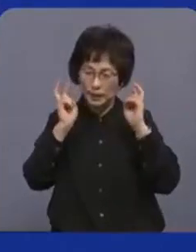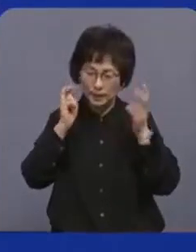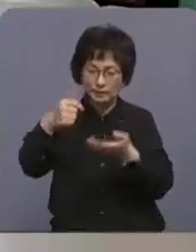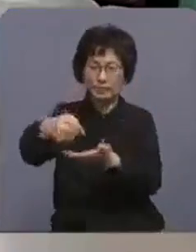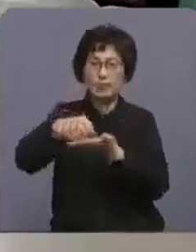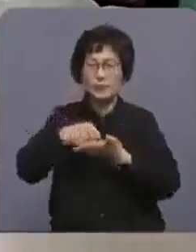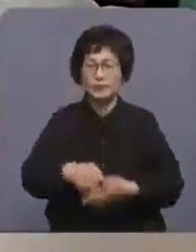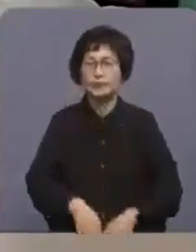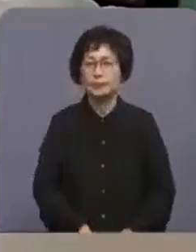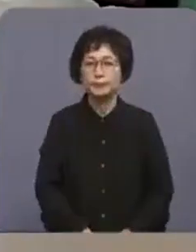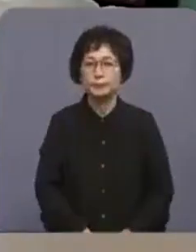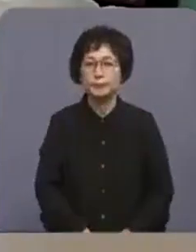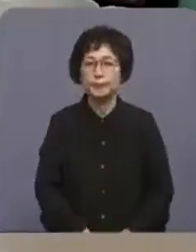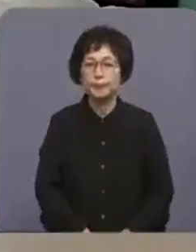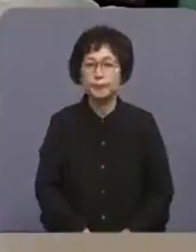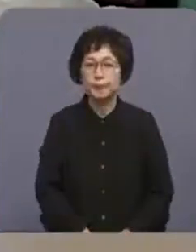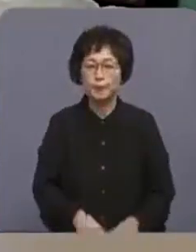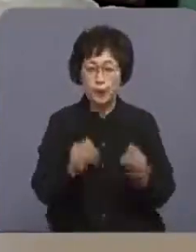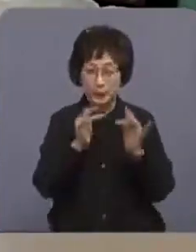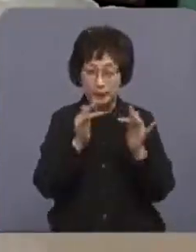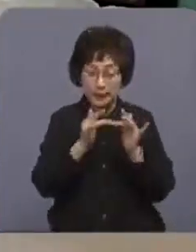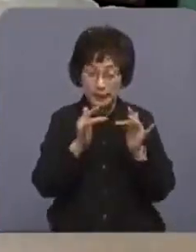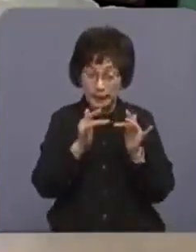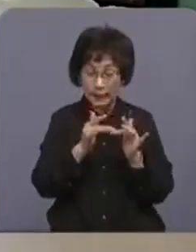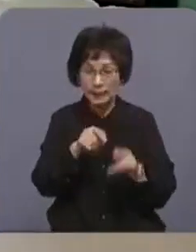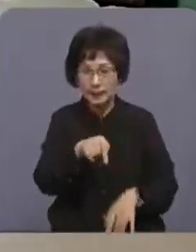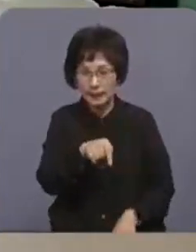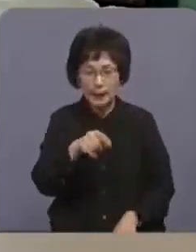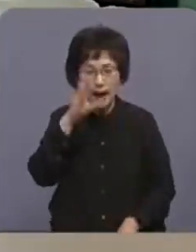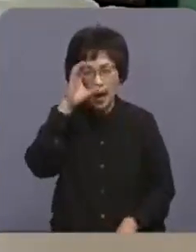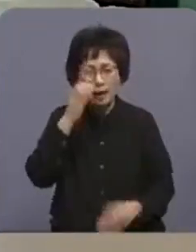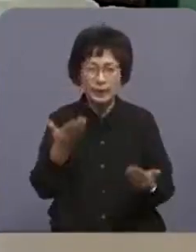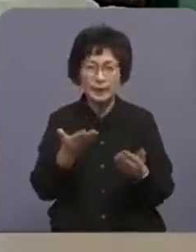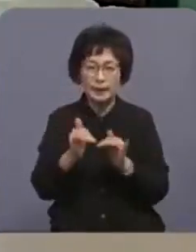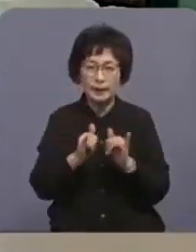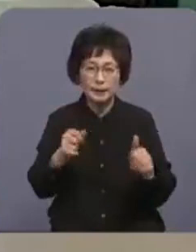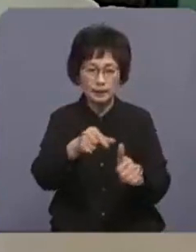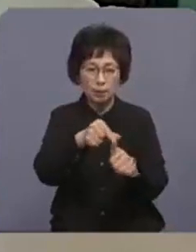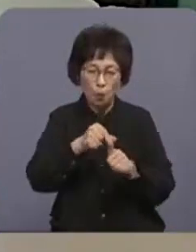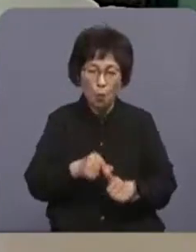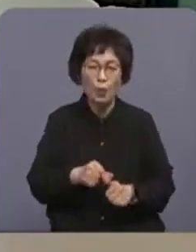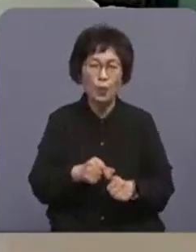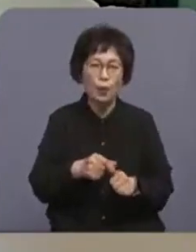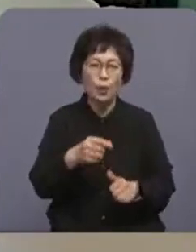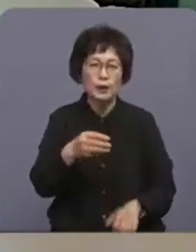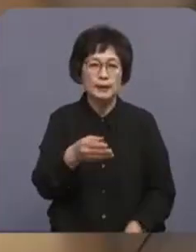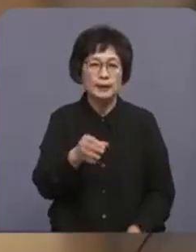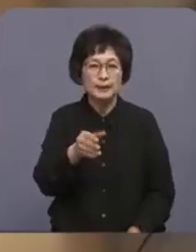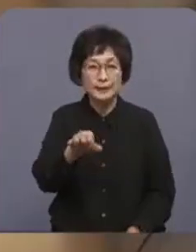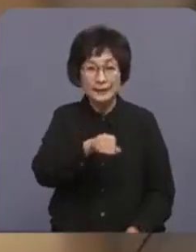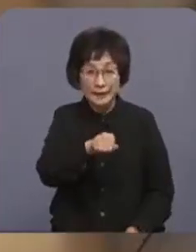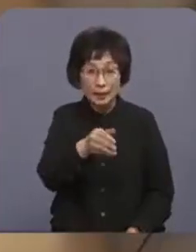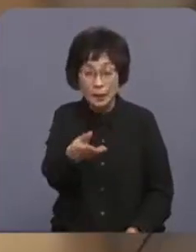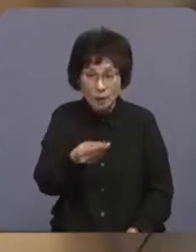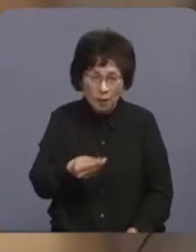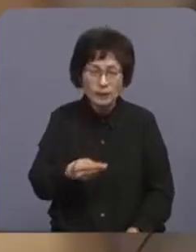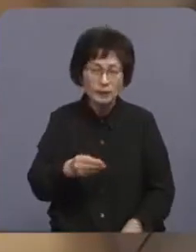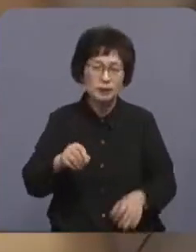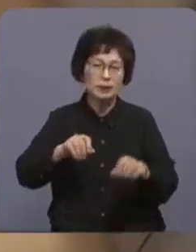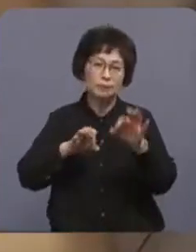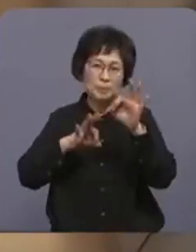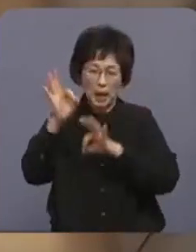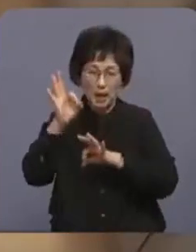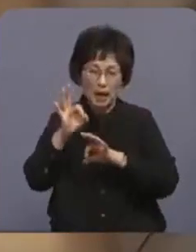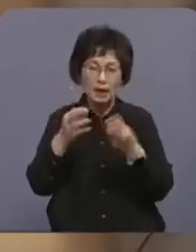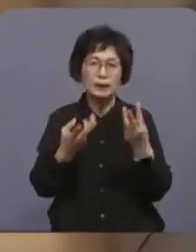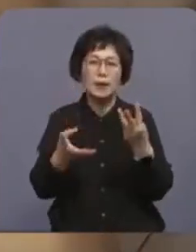되었습니다. 이와 함께 온라인 커뮤니티에서 아르바이트생을 모집해 렌터카를 빌려 고의로 사고를 낸 뒤 3억